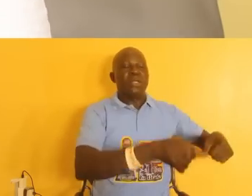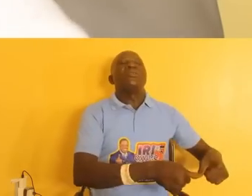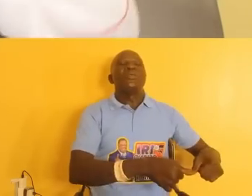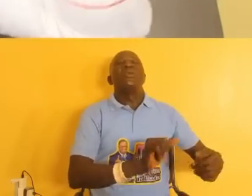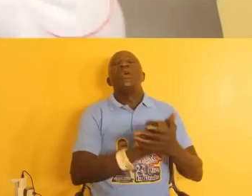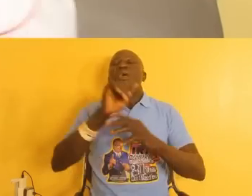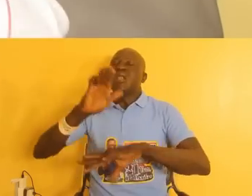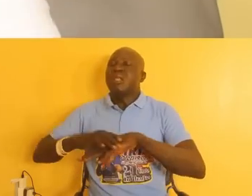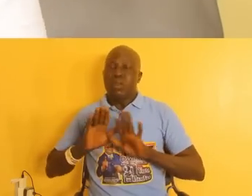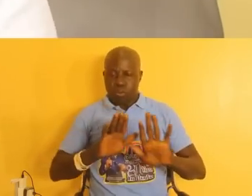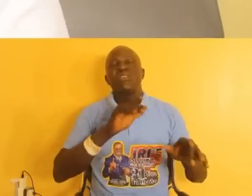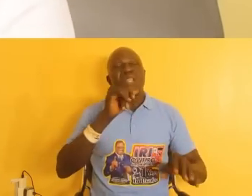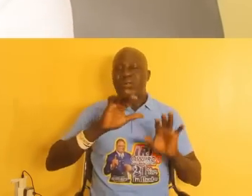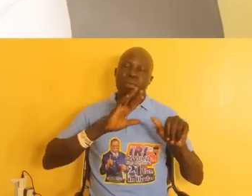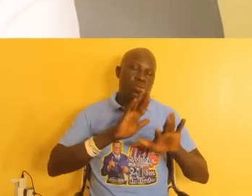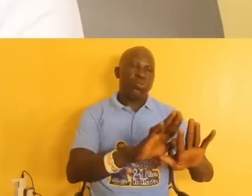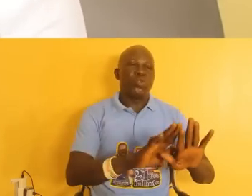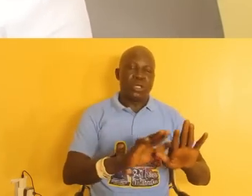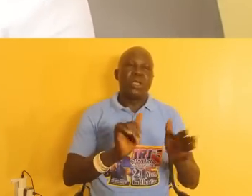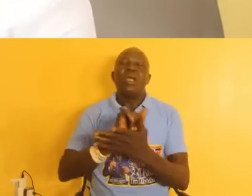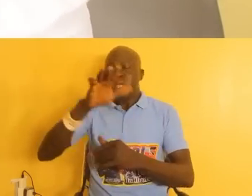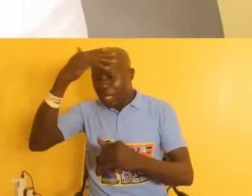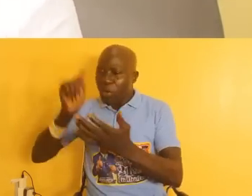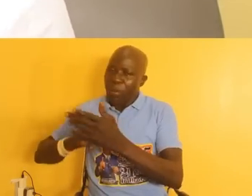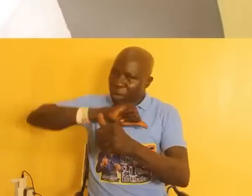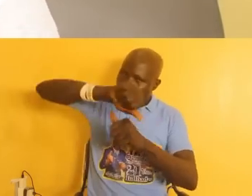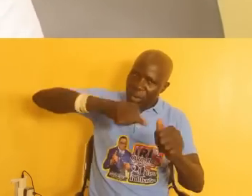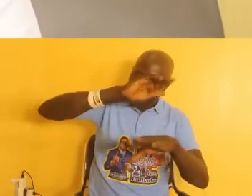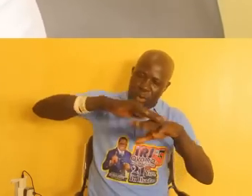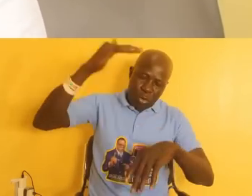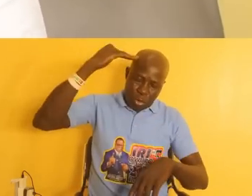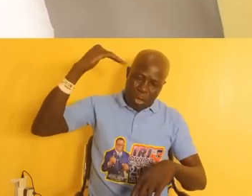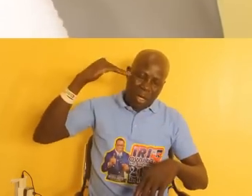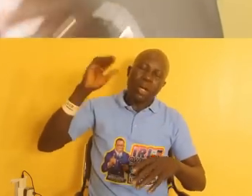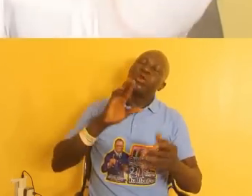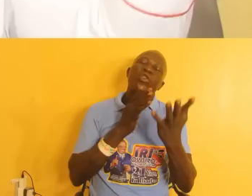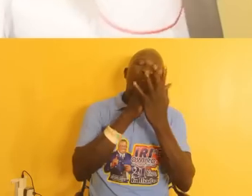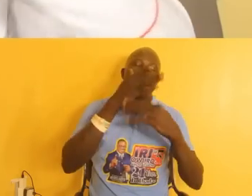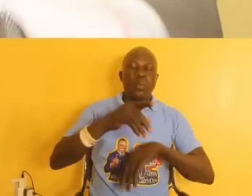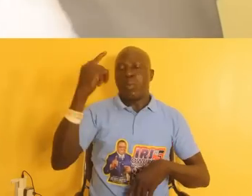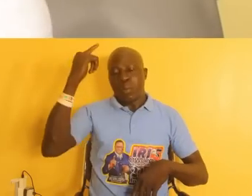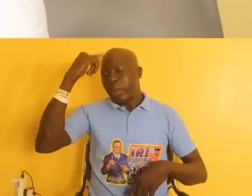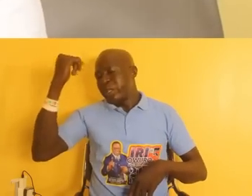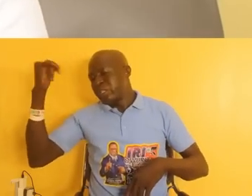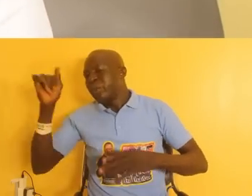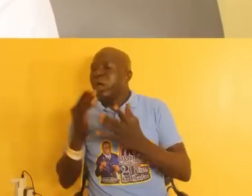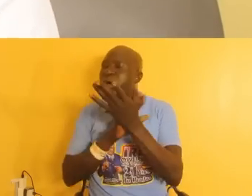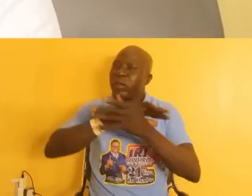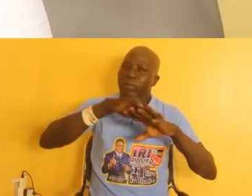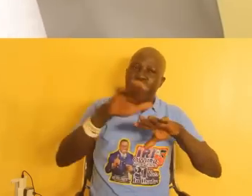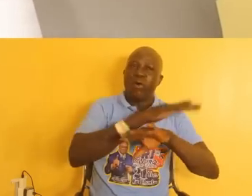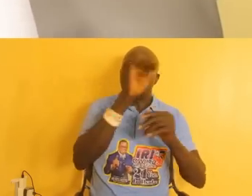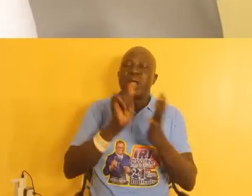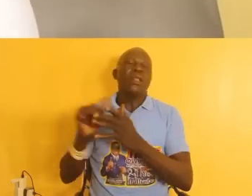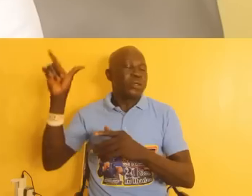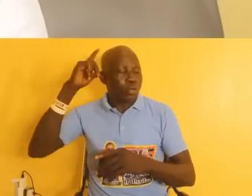O push ẹ̀ kò push. A dà ọ̀rọ̀ lẹ́mi ní orí. Láti ojú àlá mi, ó dẹ̀ sàn lójú ayé. Ẹ gbọ́ mi